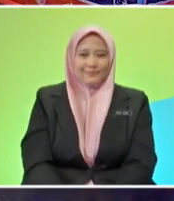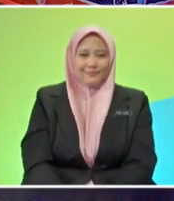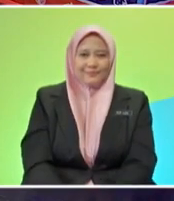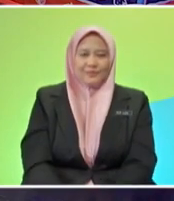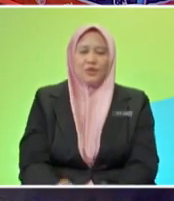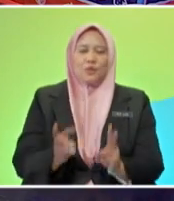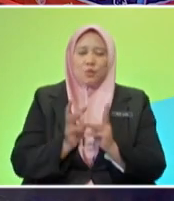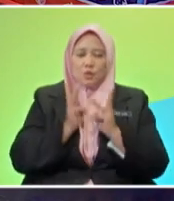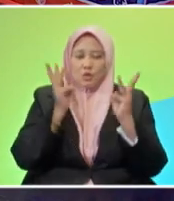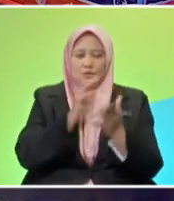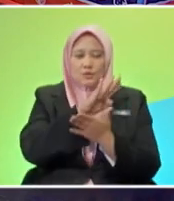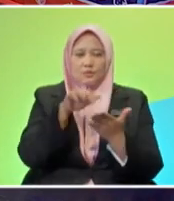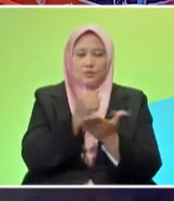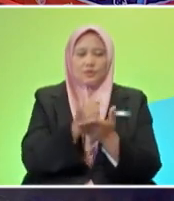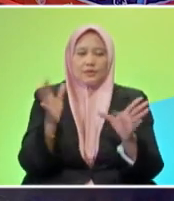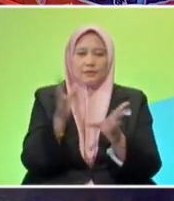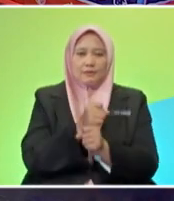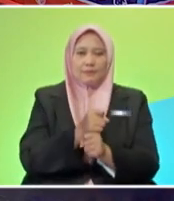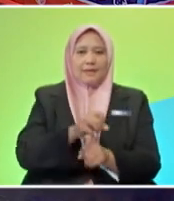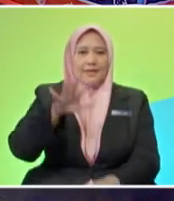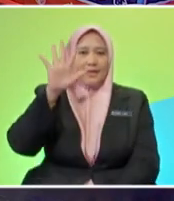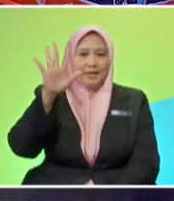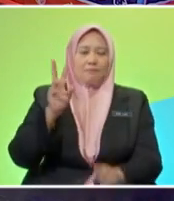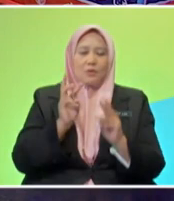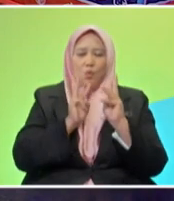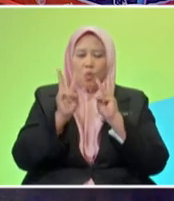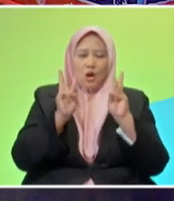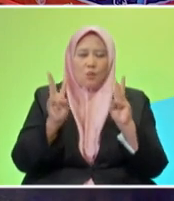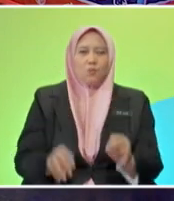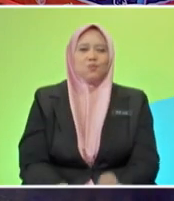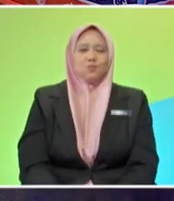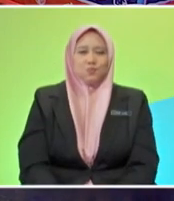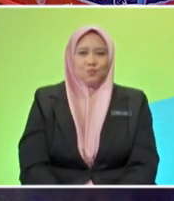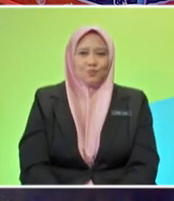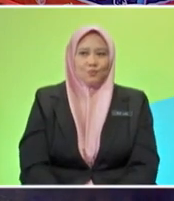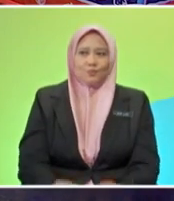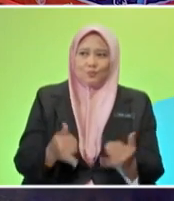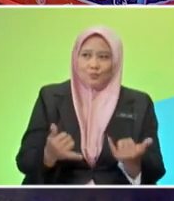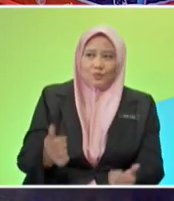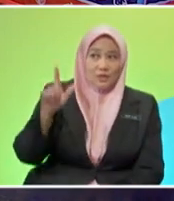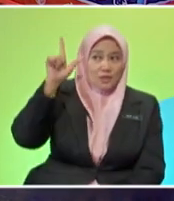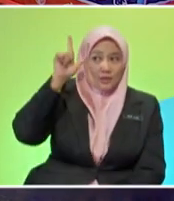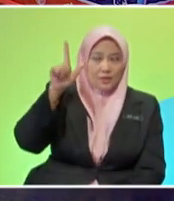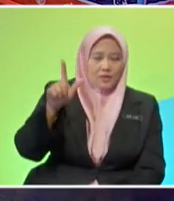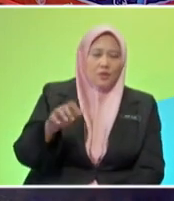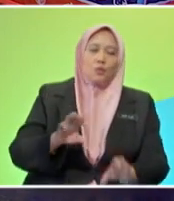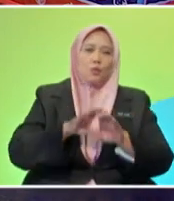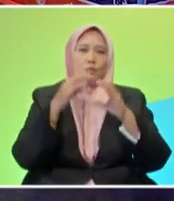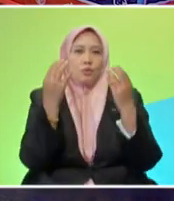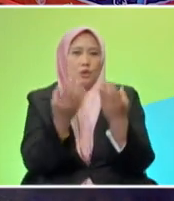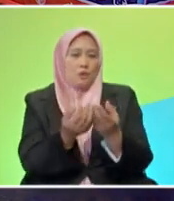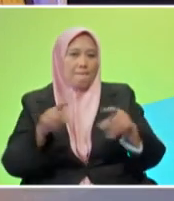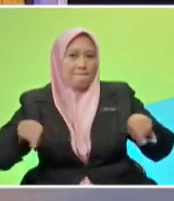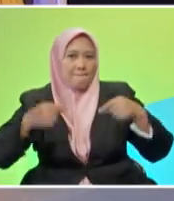Wah. Banyak sungguh. Nampaknya kali ini kumpulan pasta mendahului. Bagaimana kumpulan roti? Kita nak cuba lagi